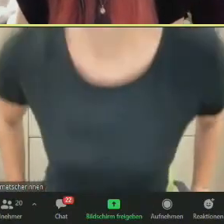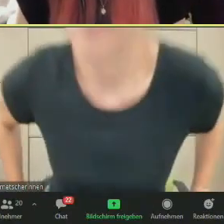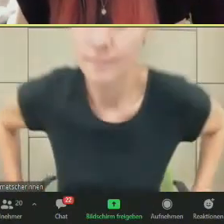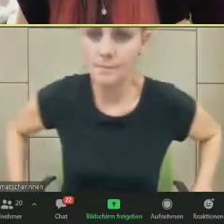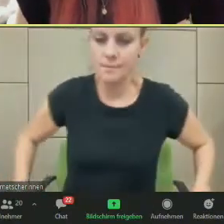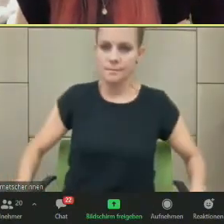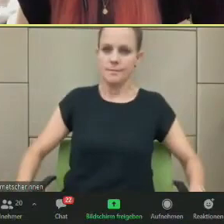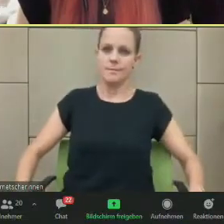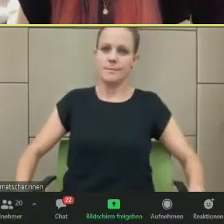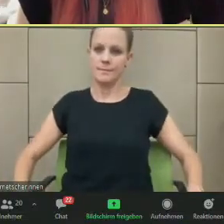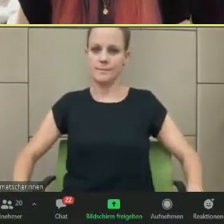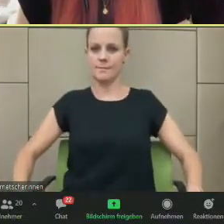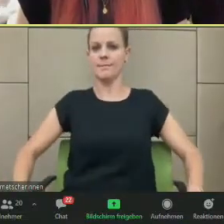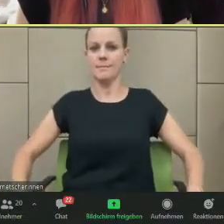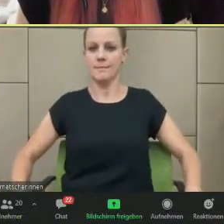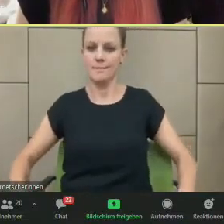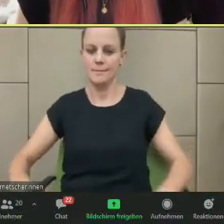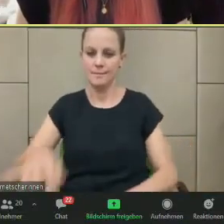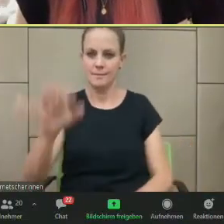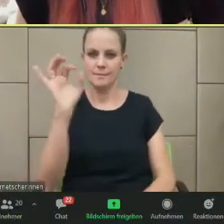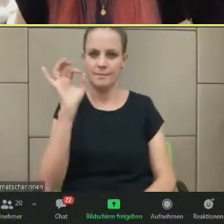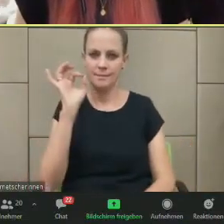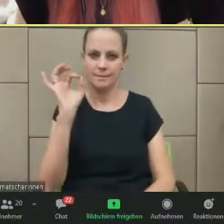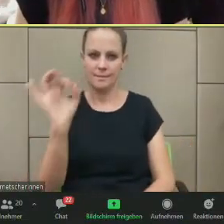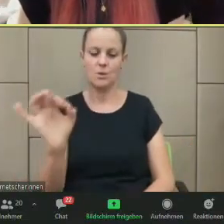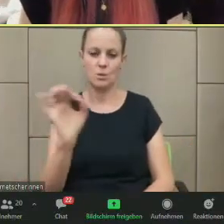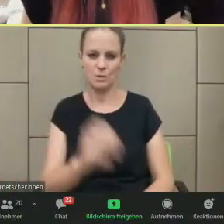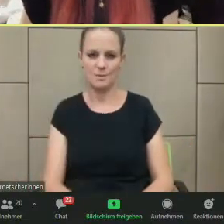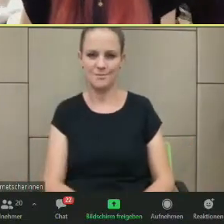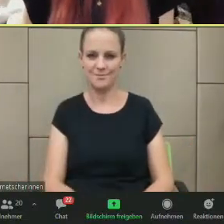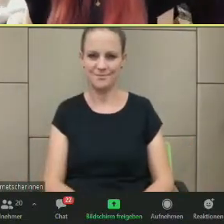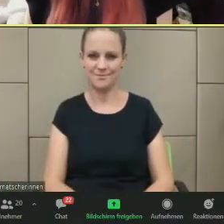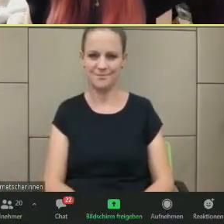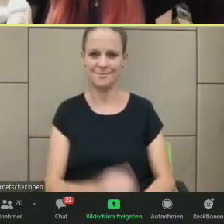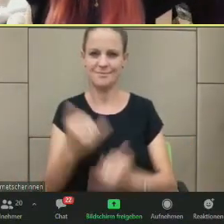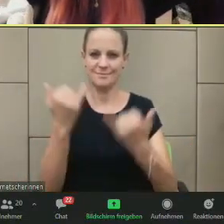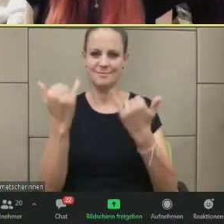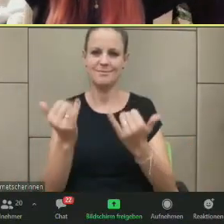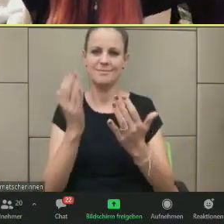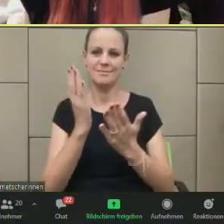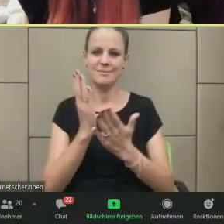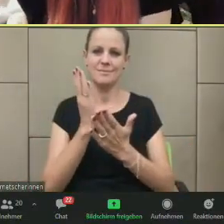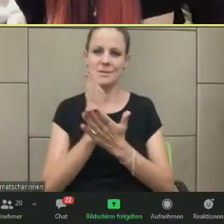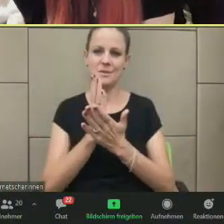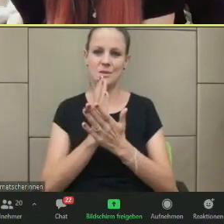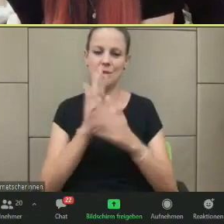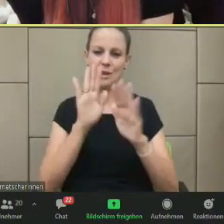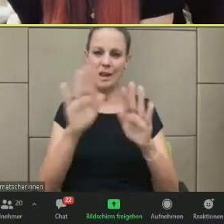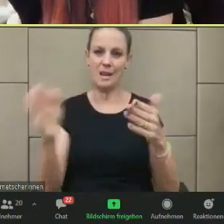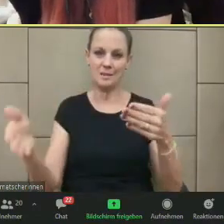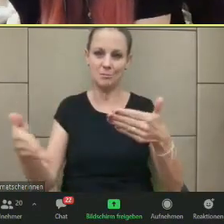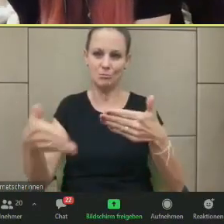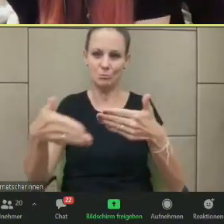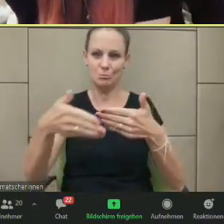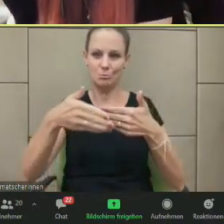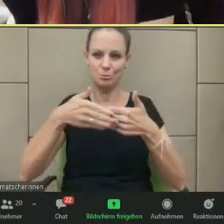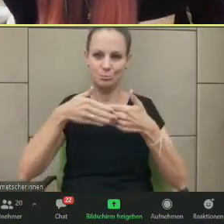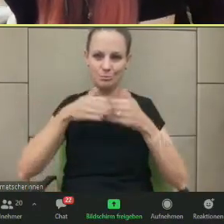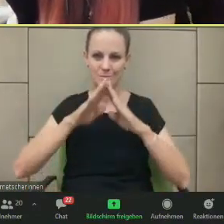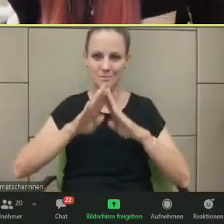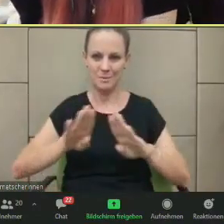Gut, dann gehe ich jetzt noch weiter. Wir kommen jetzt schon langsam zum Schluss unserer